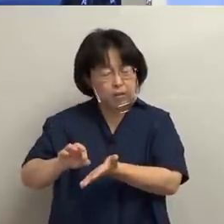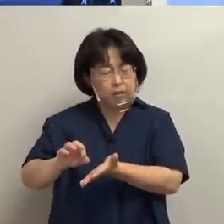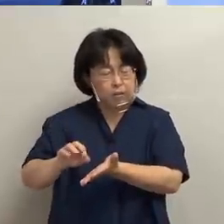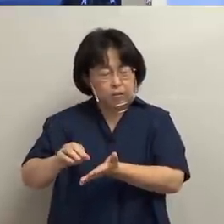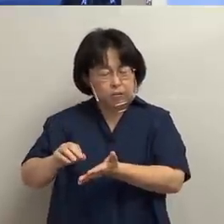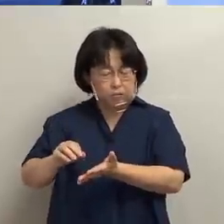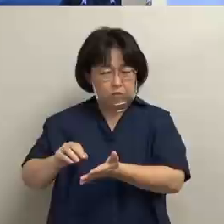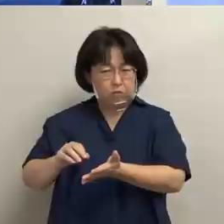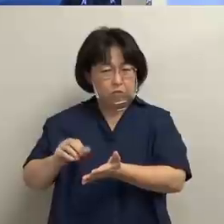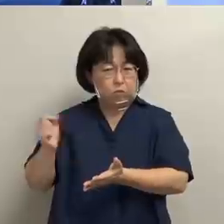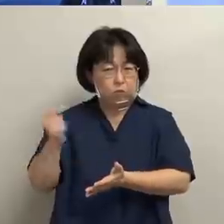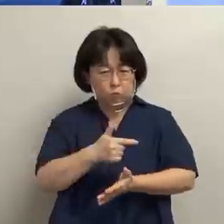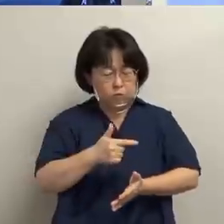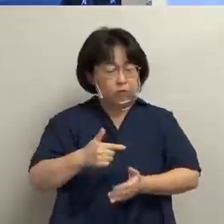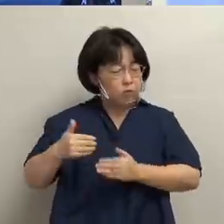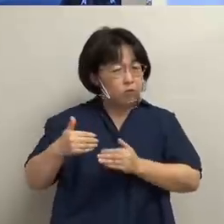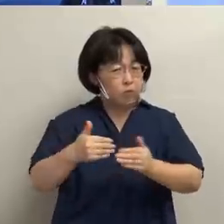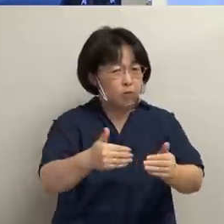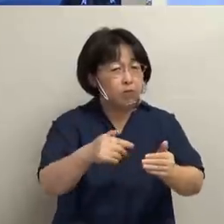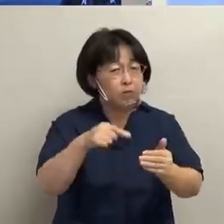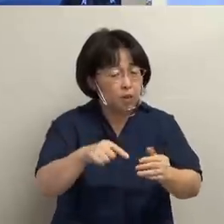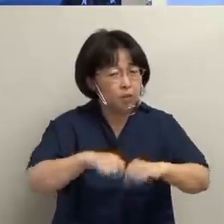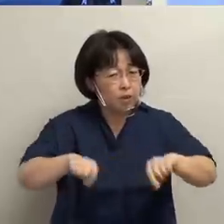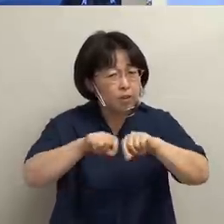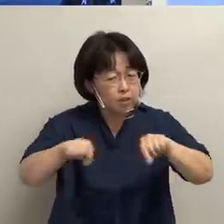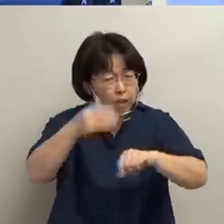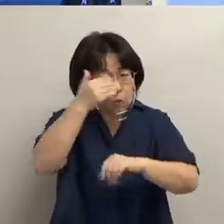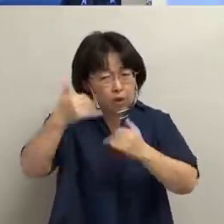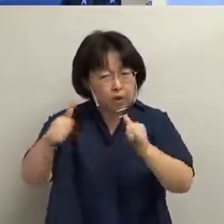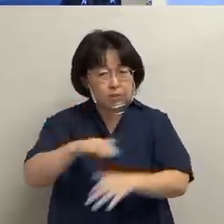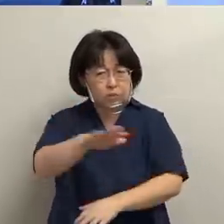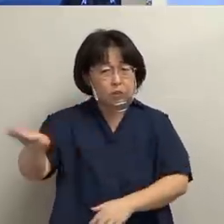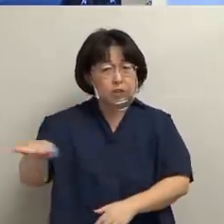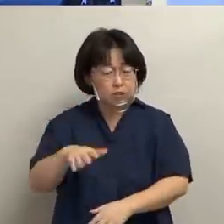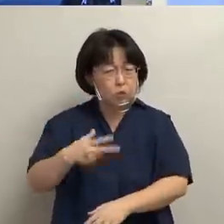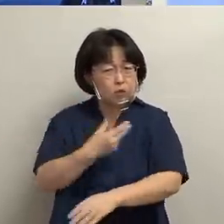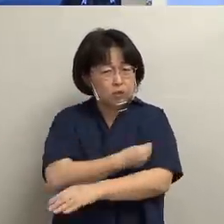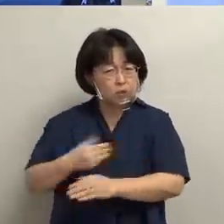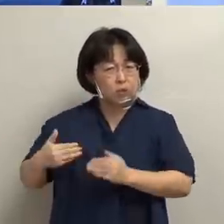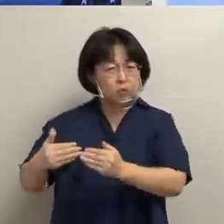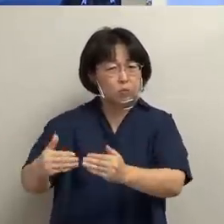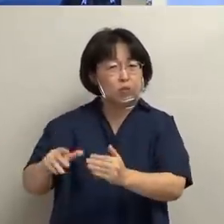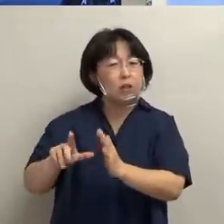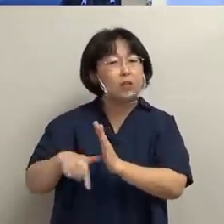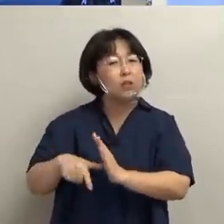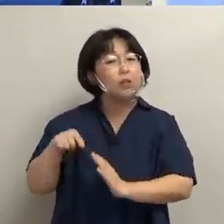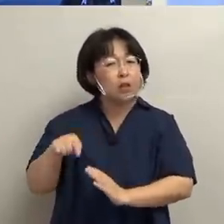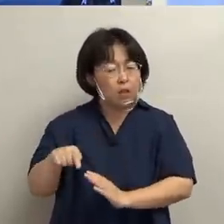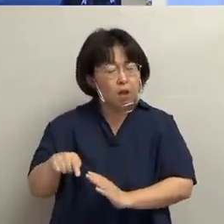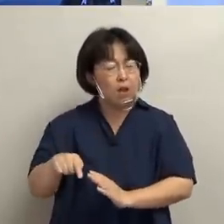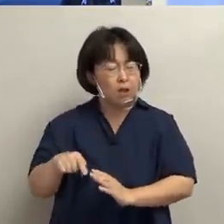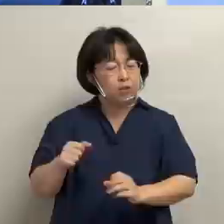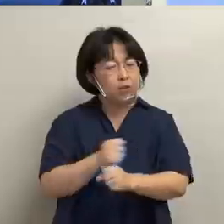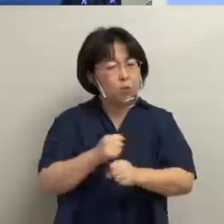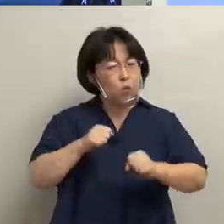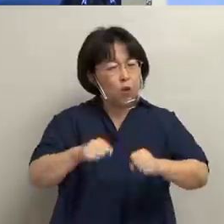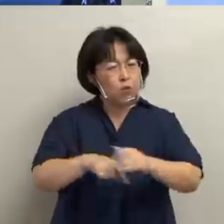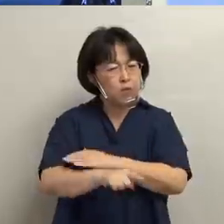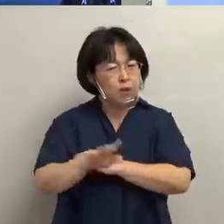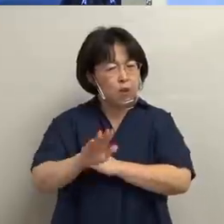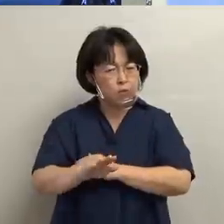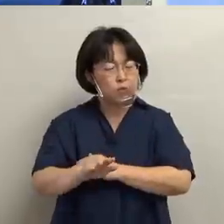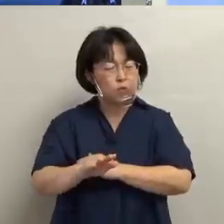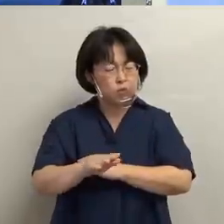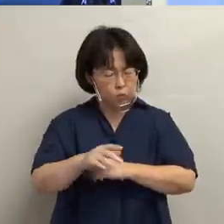て若者の摂取は高まるのであればやはりこの事業をやる行くかの価値があるんじゃないかという話になりましたあの